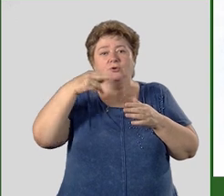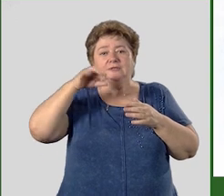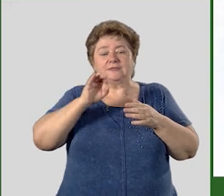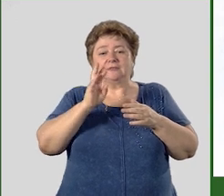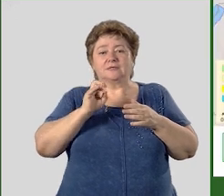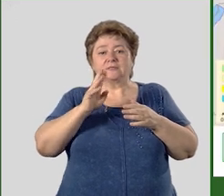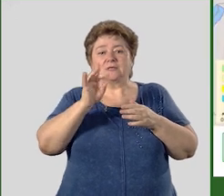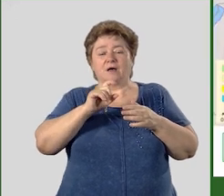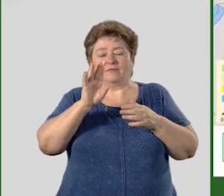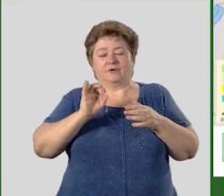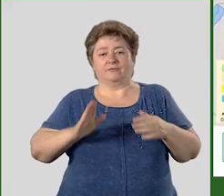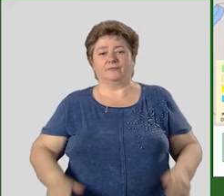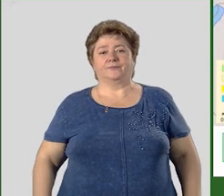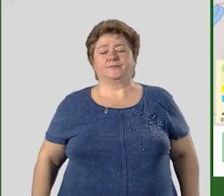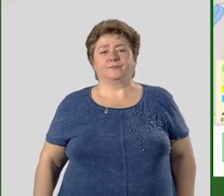динозавров.